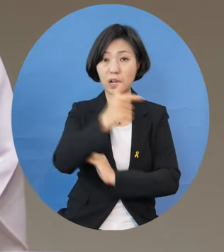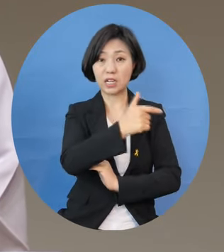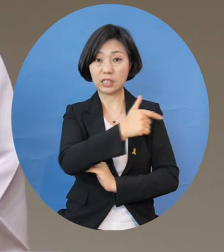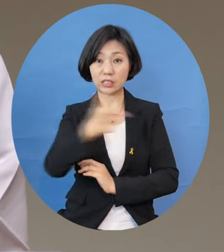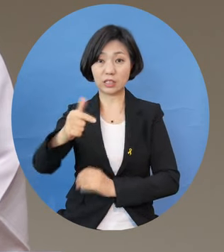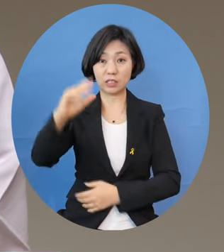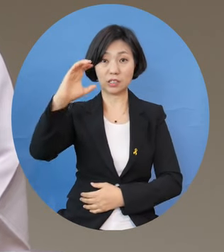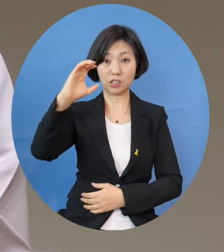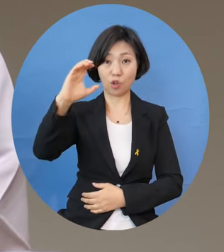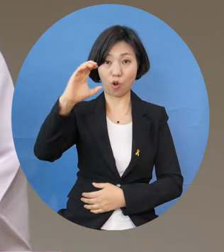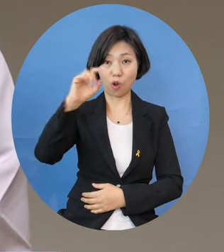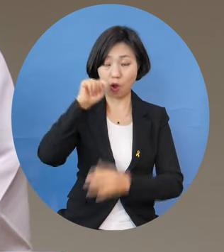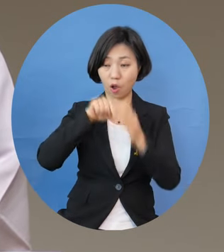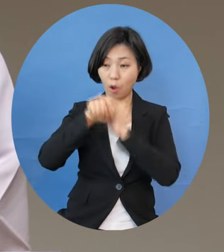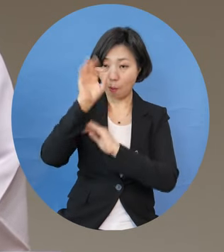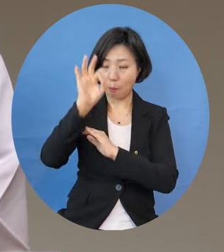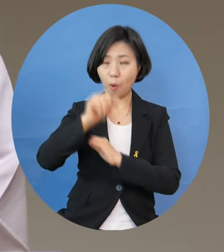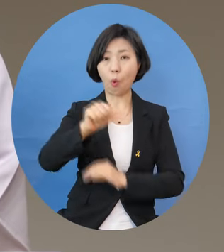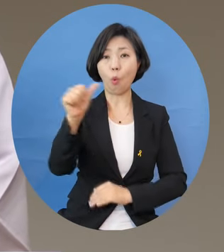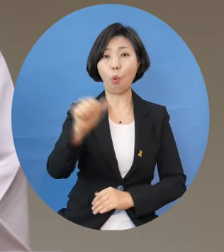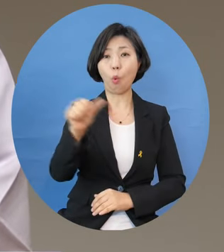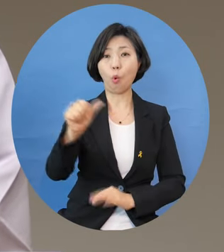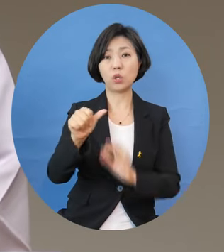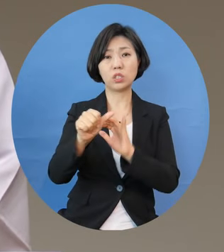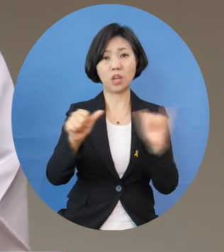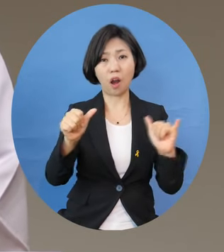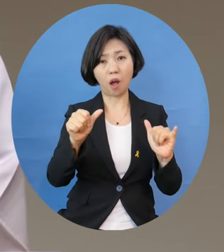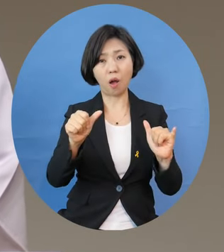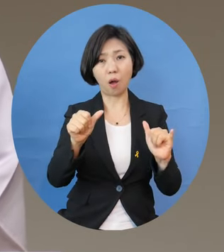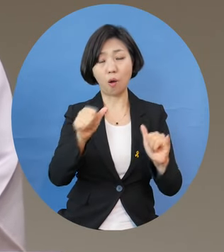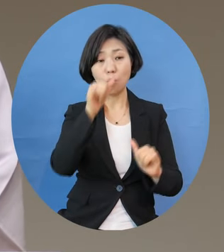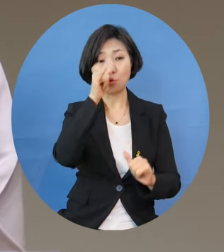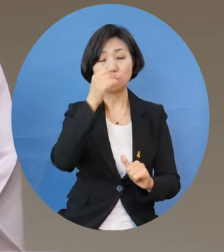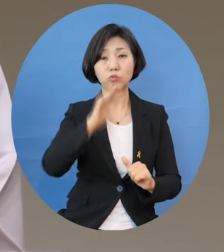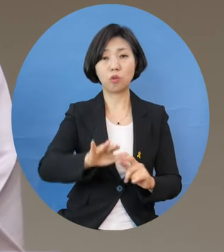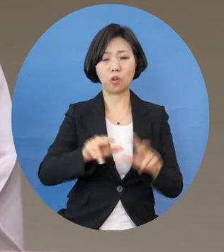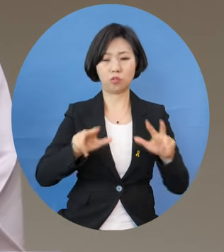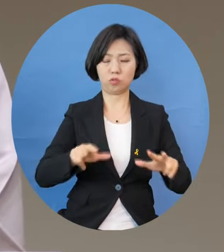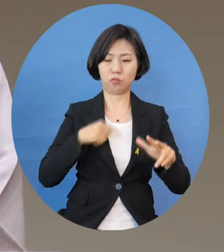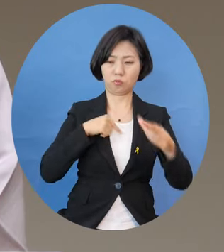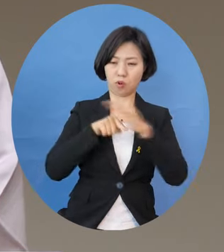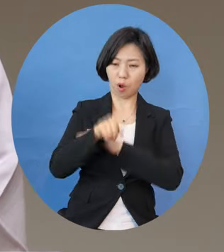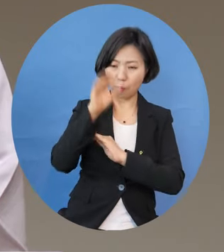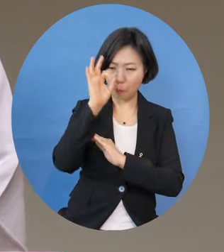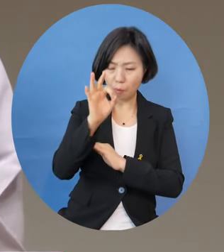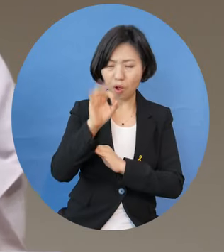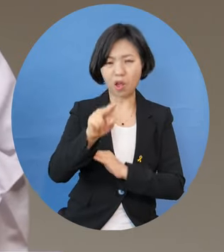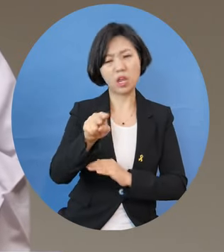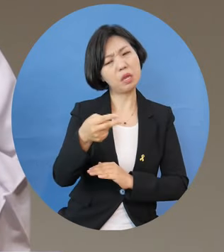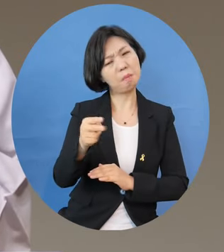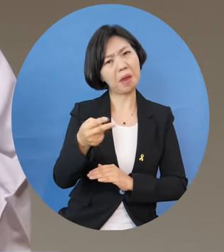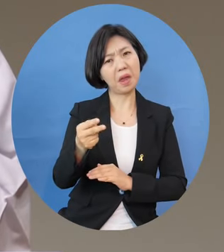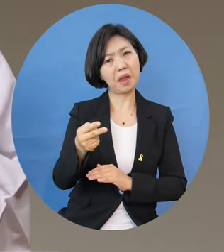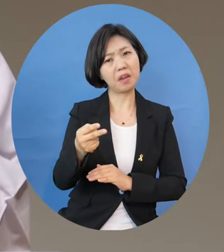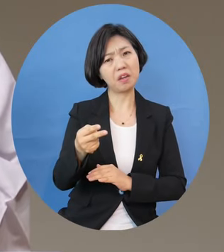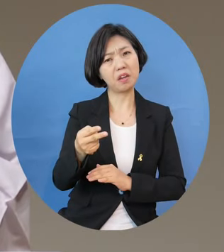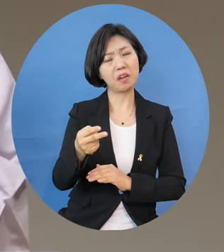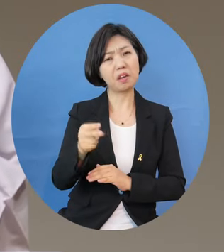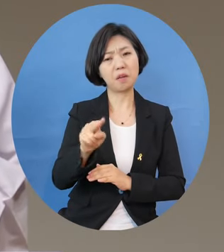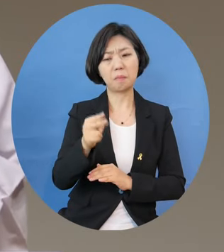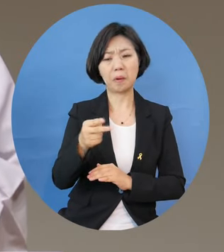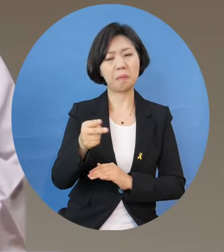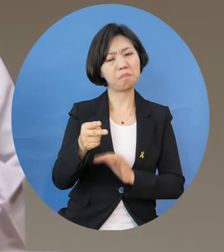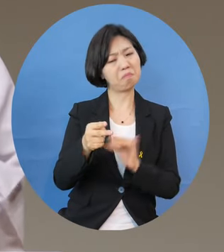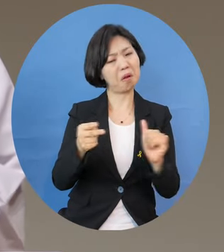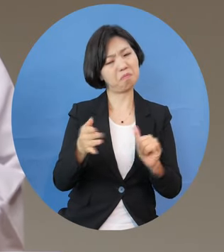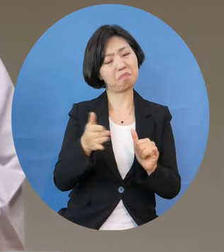성당이나 교회 가보면 옛날에 막 5천 명씩 들어가던데 한 200명씩 모여있는데 일요일 날 미사 때 가보면 이